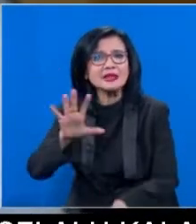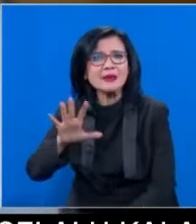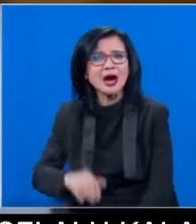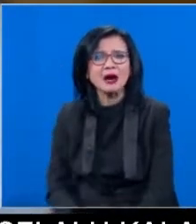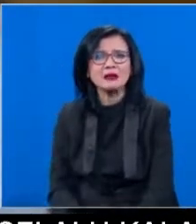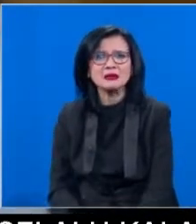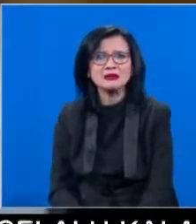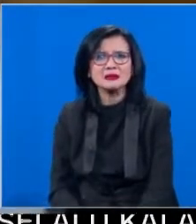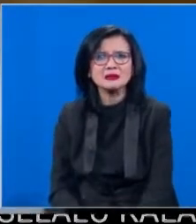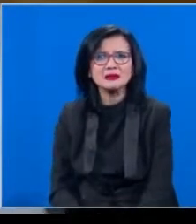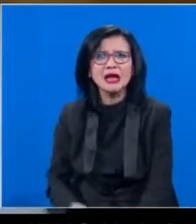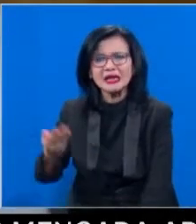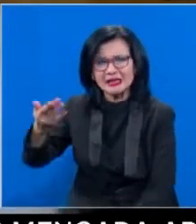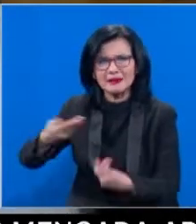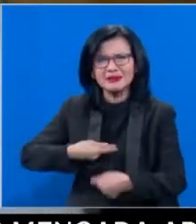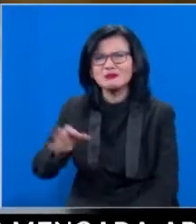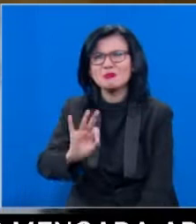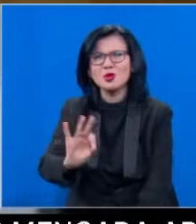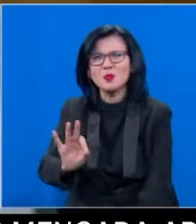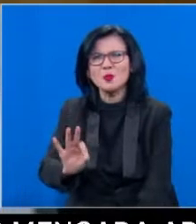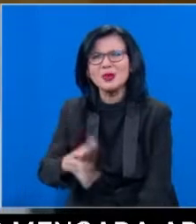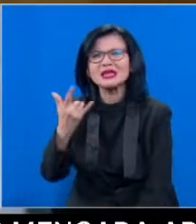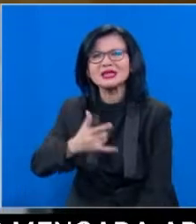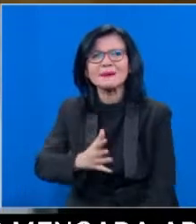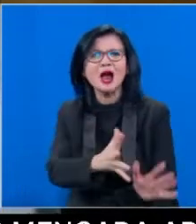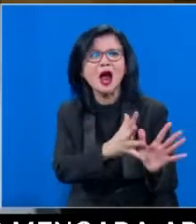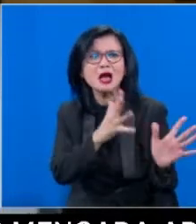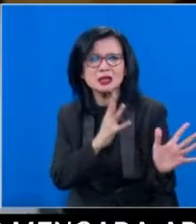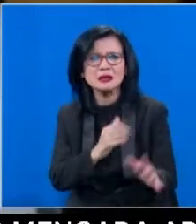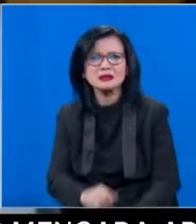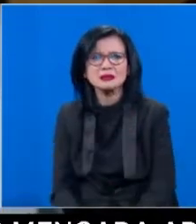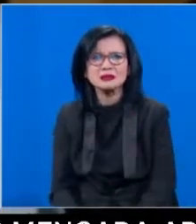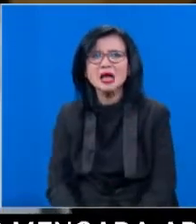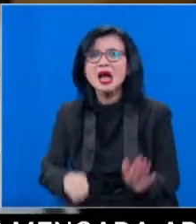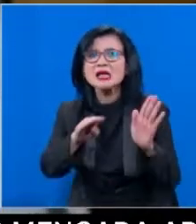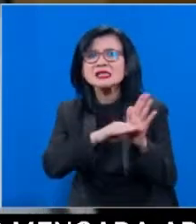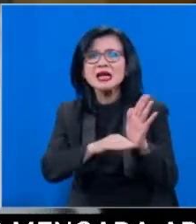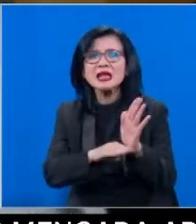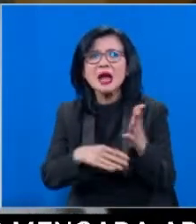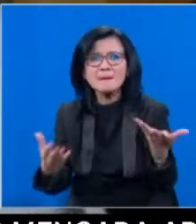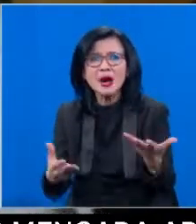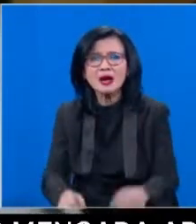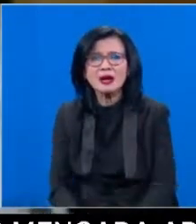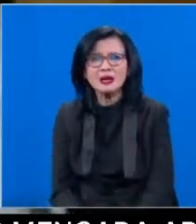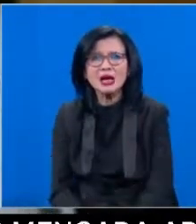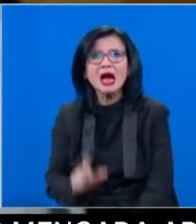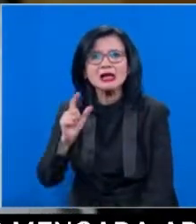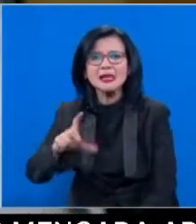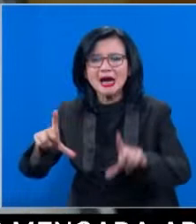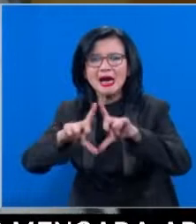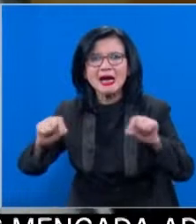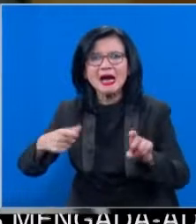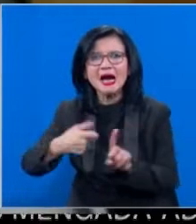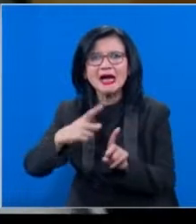belum dapat ini dapat masih antre Hai ini persyaratannya apa untuk dapat ini fotocopy KTP